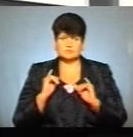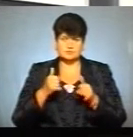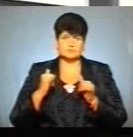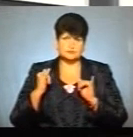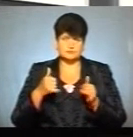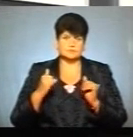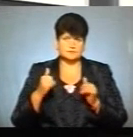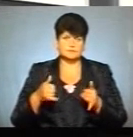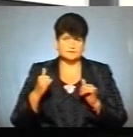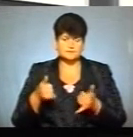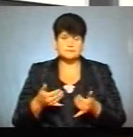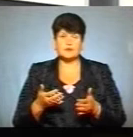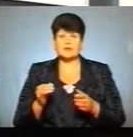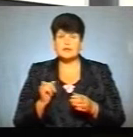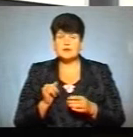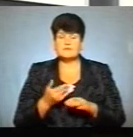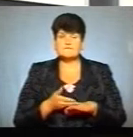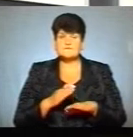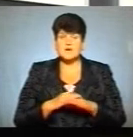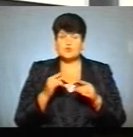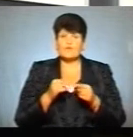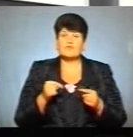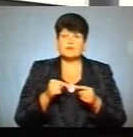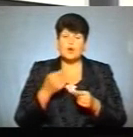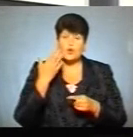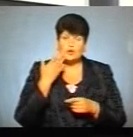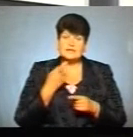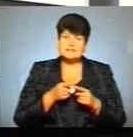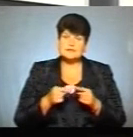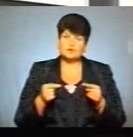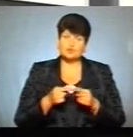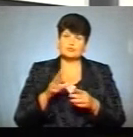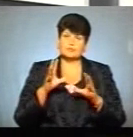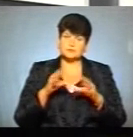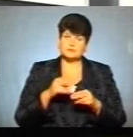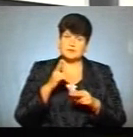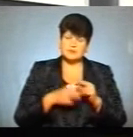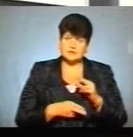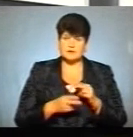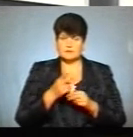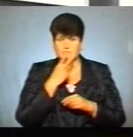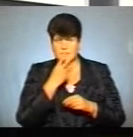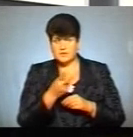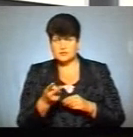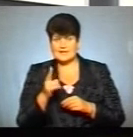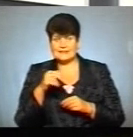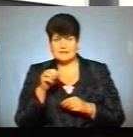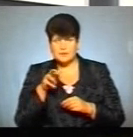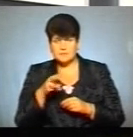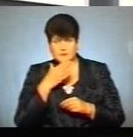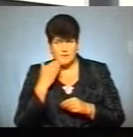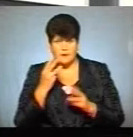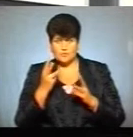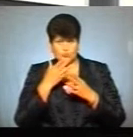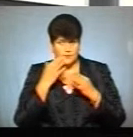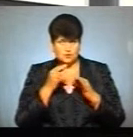проливають, от, і важко визначити, коли вже ця пожежа ліквідована, тому що візуально виглядає так, все, диму нема, вогню нема, нічого